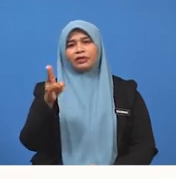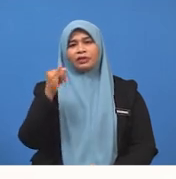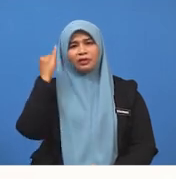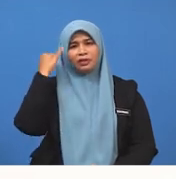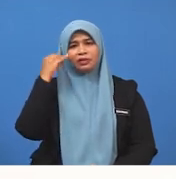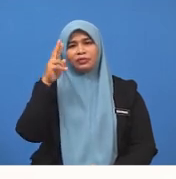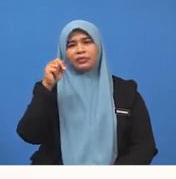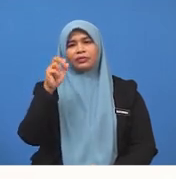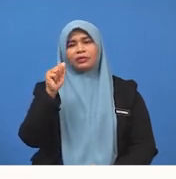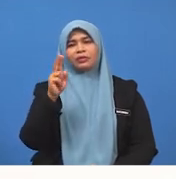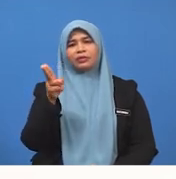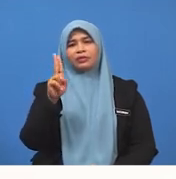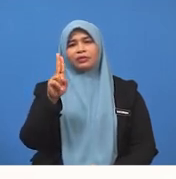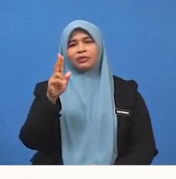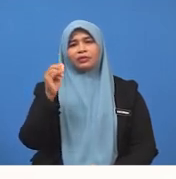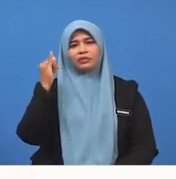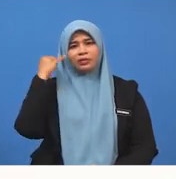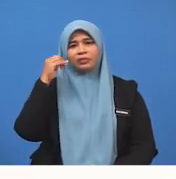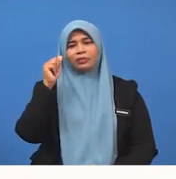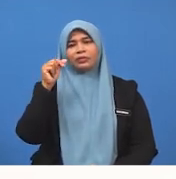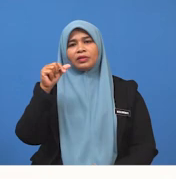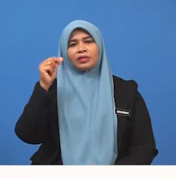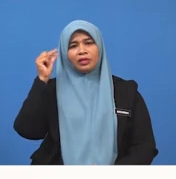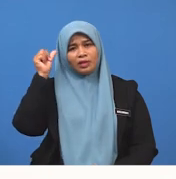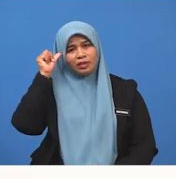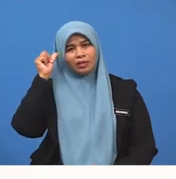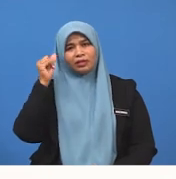ilmu akan tempat al-muhaddits